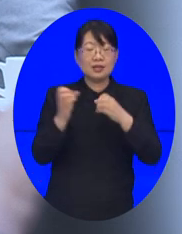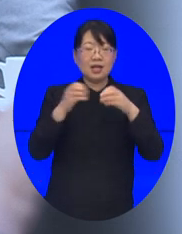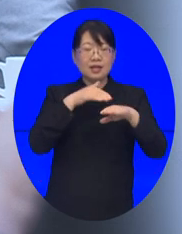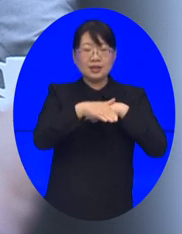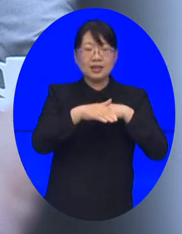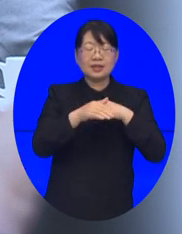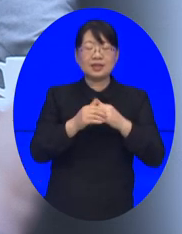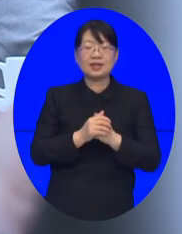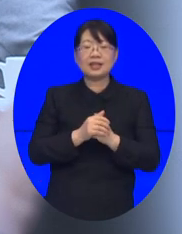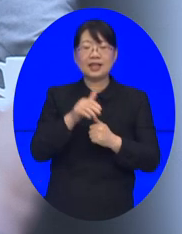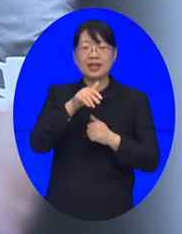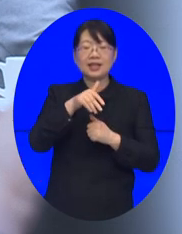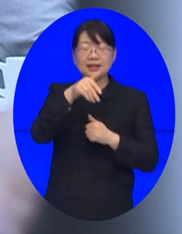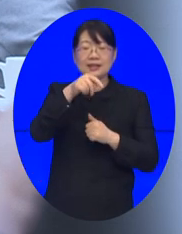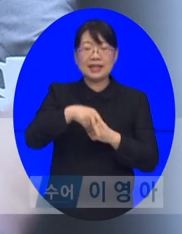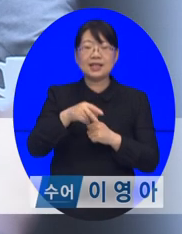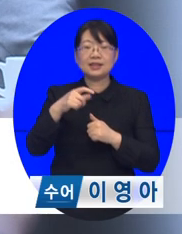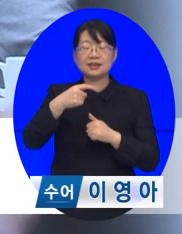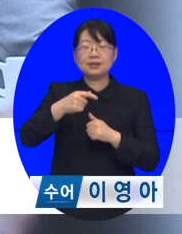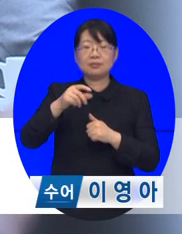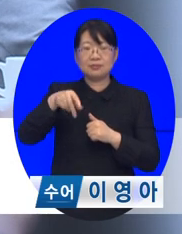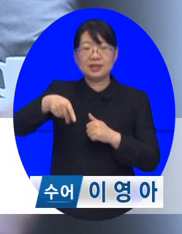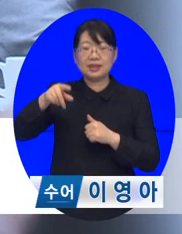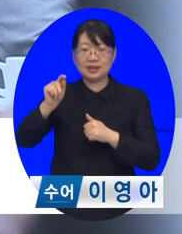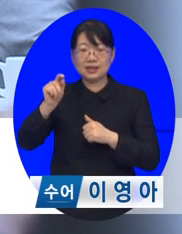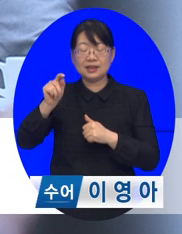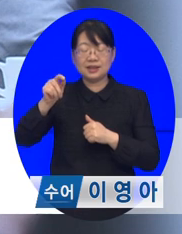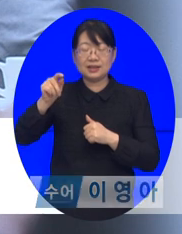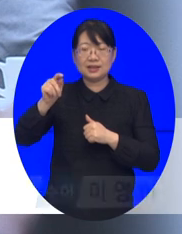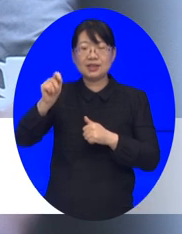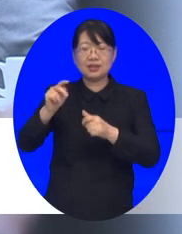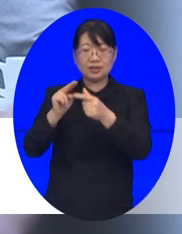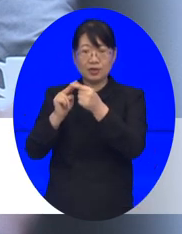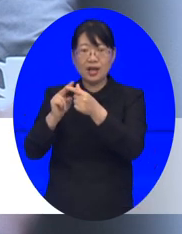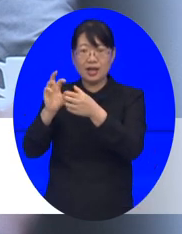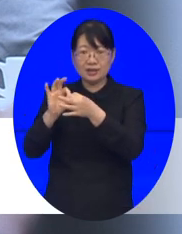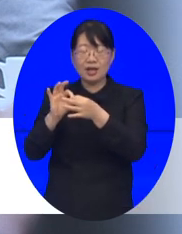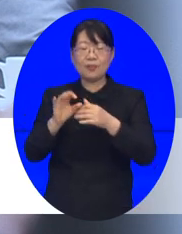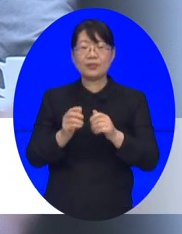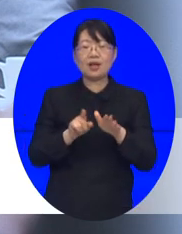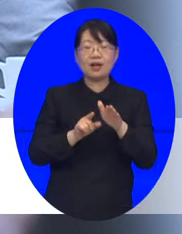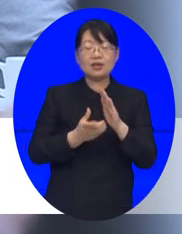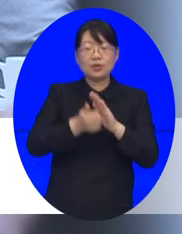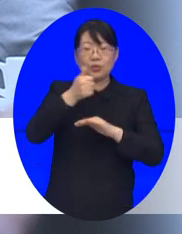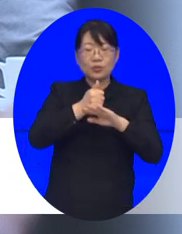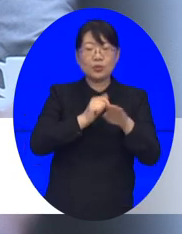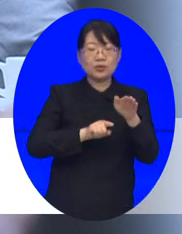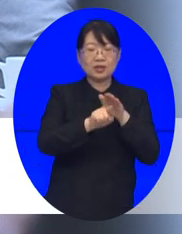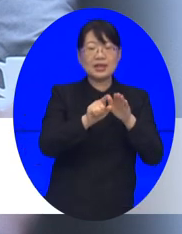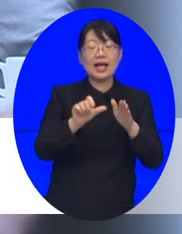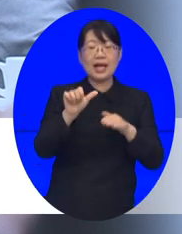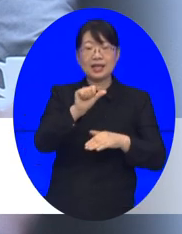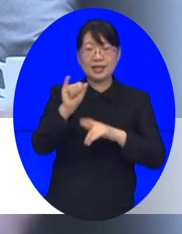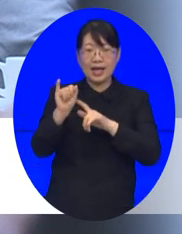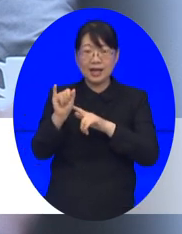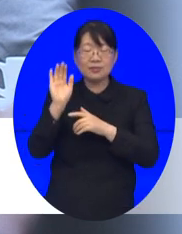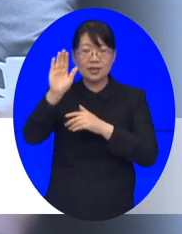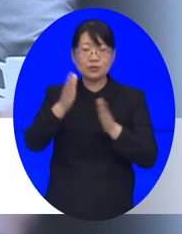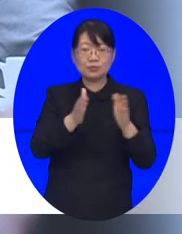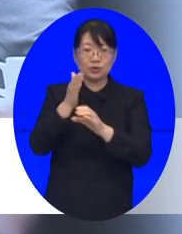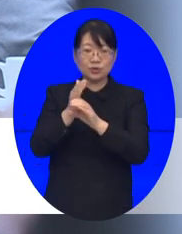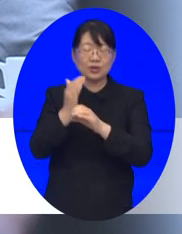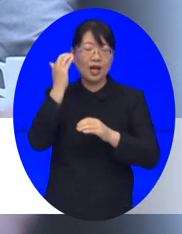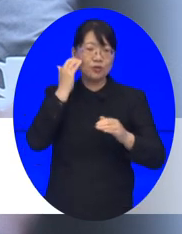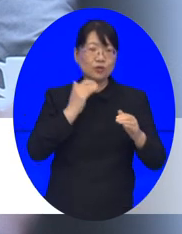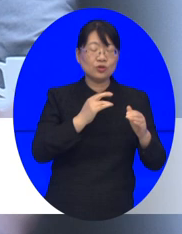경기도는 대화형 인공지능 챗GPT 등장과 맞물려 아주 선도적으로 인공지능 AI 미래를 준비 중인데요. 최근엔